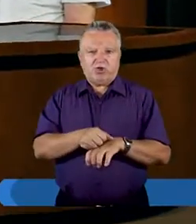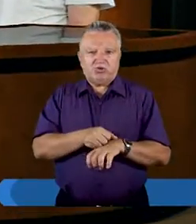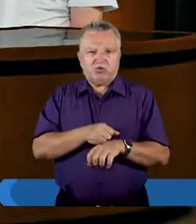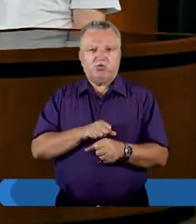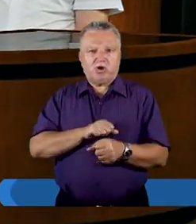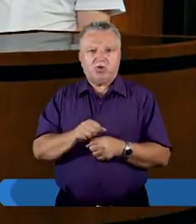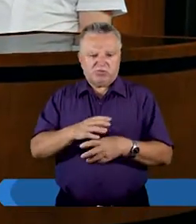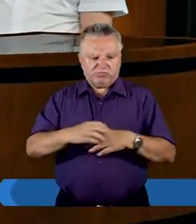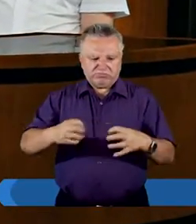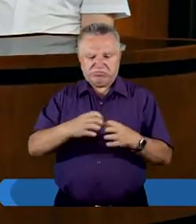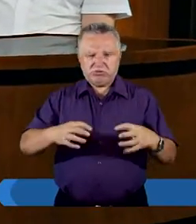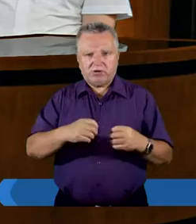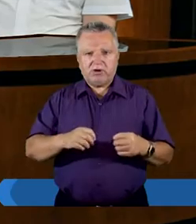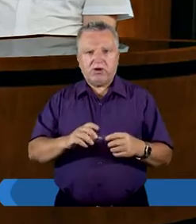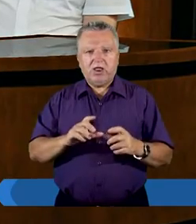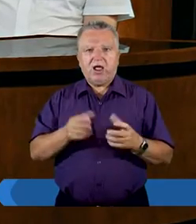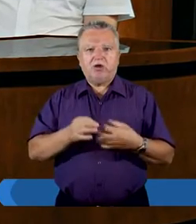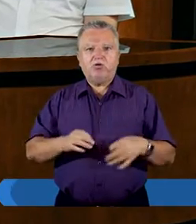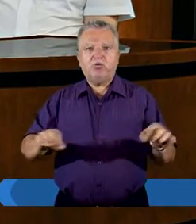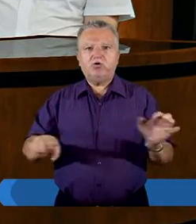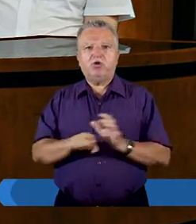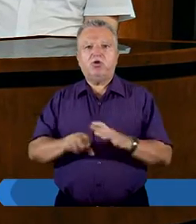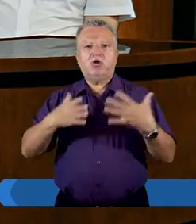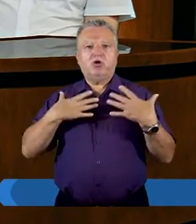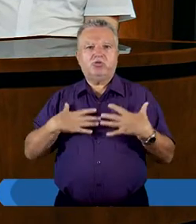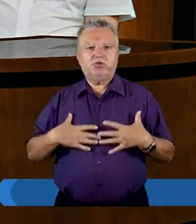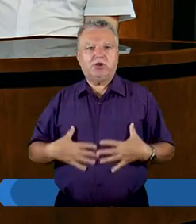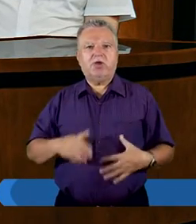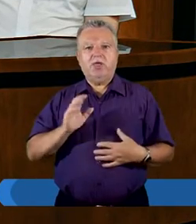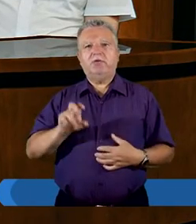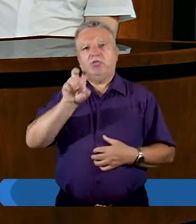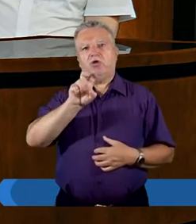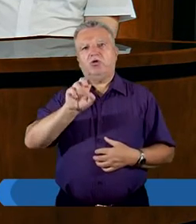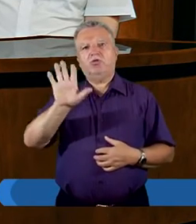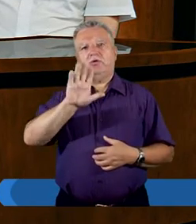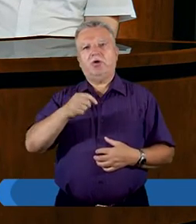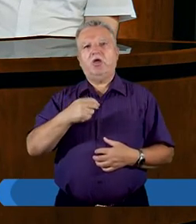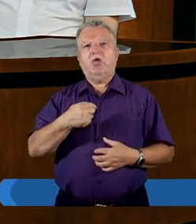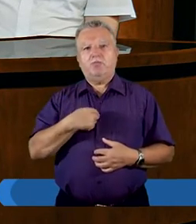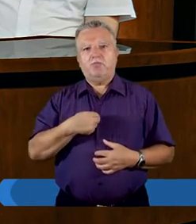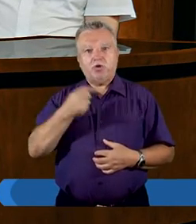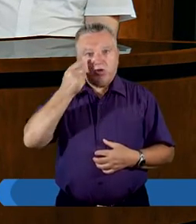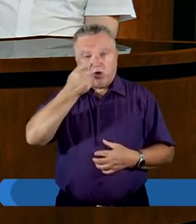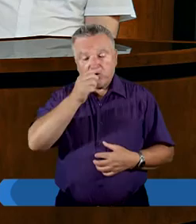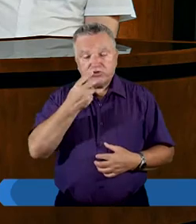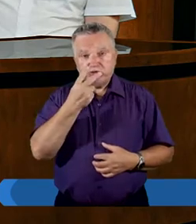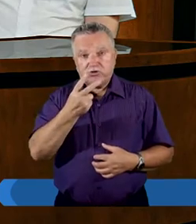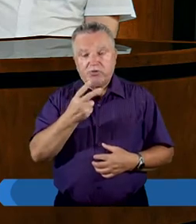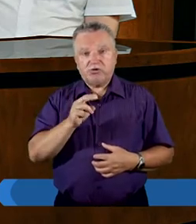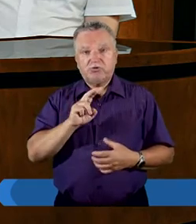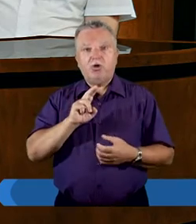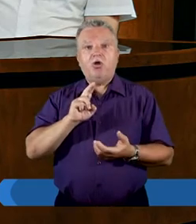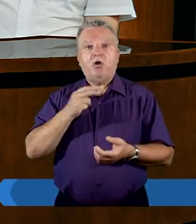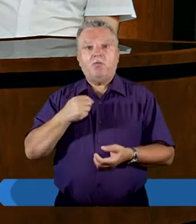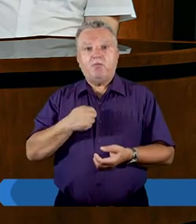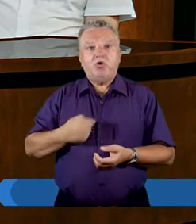tak poszarpana, uwolniony od swego ciała będę oglądał Boga. Moje oczy zobaczą Go. Moje nerki zanikają we